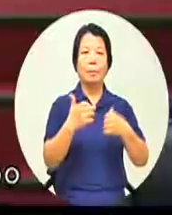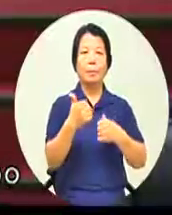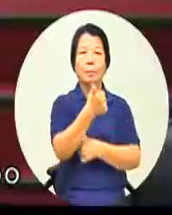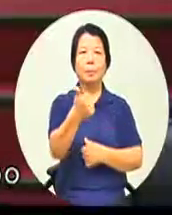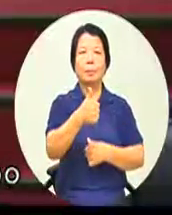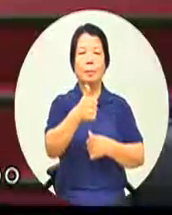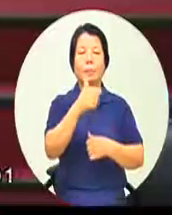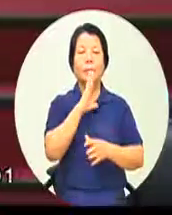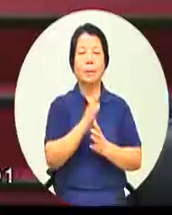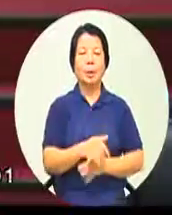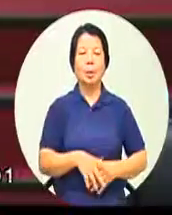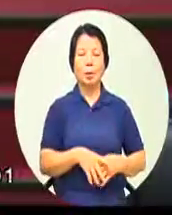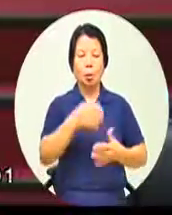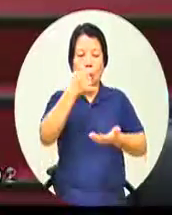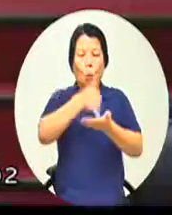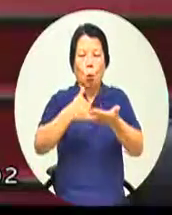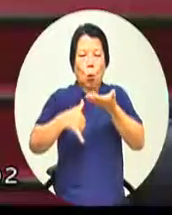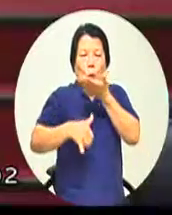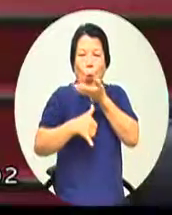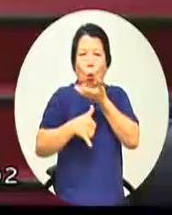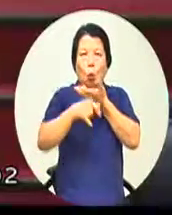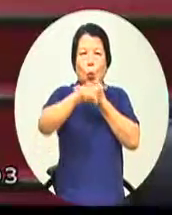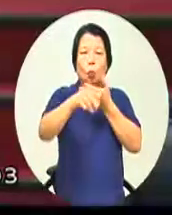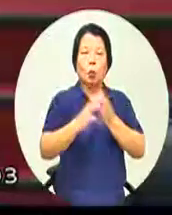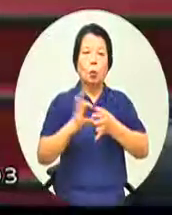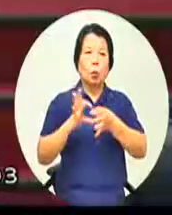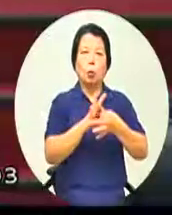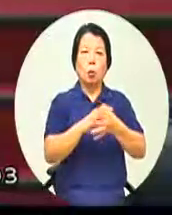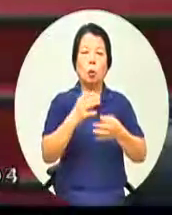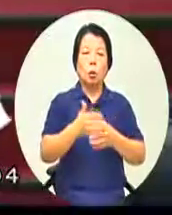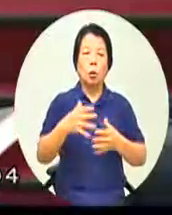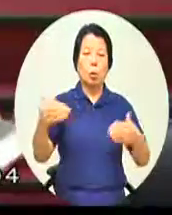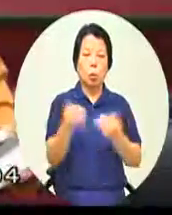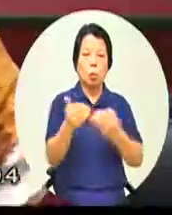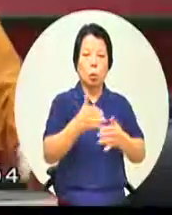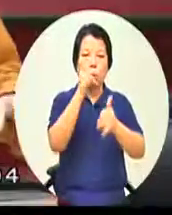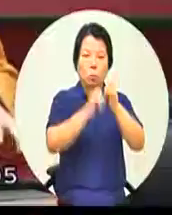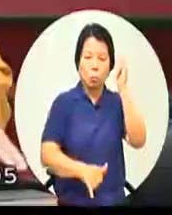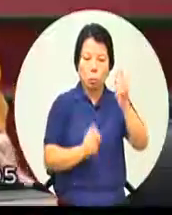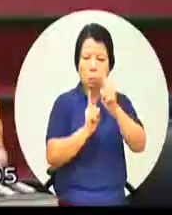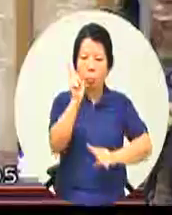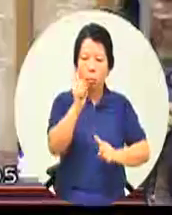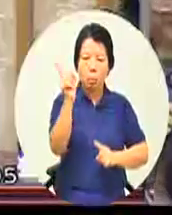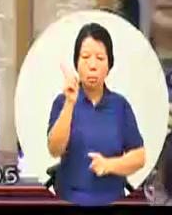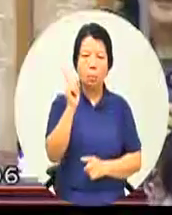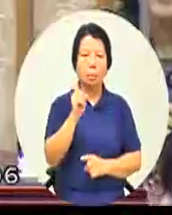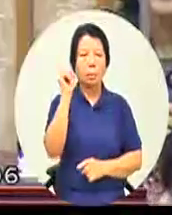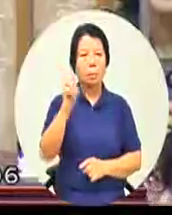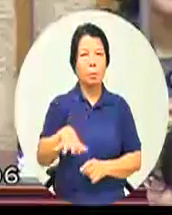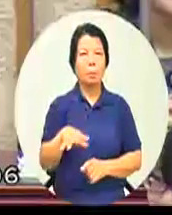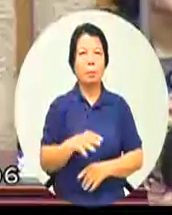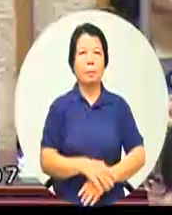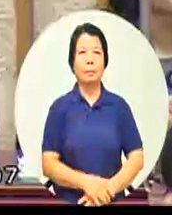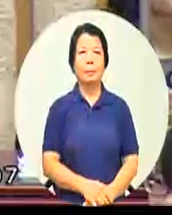片优越论的伊人讲啊，连环台湾通史差别伫对大。